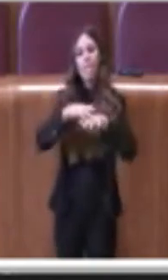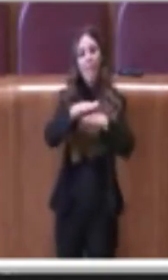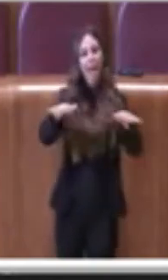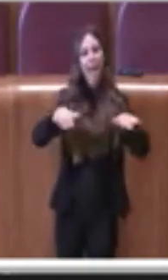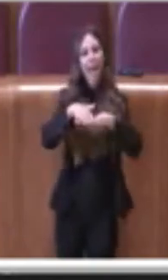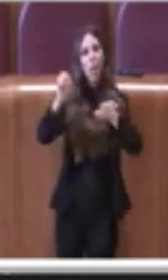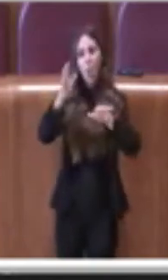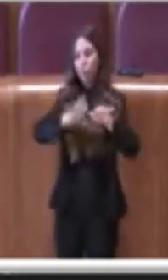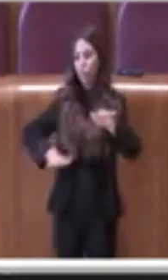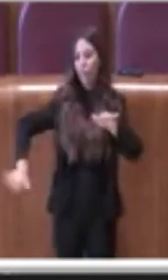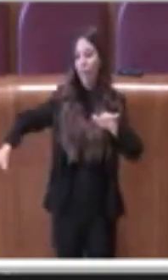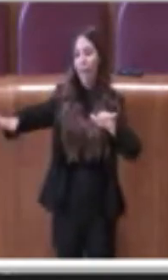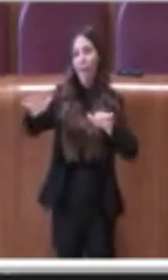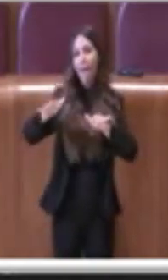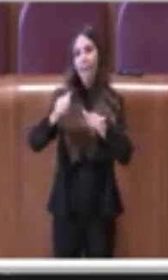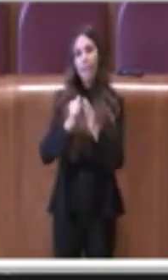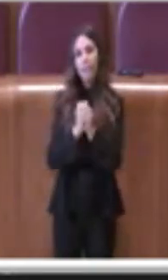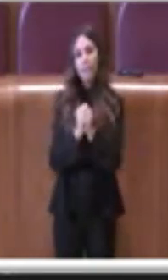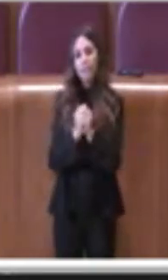ricordiamo che abbiamo